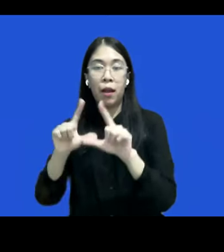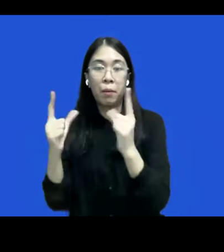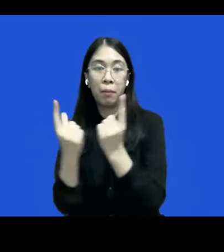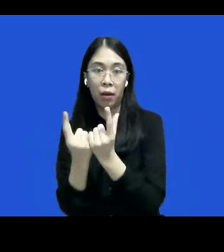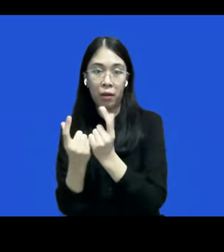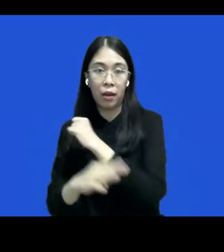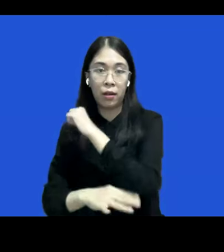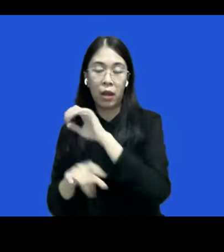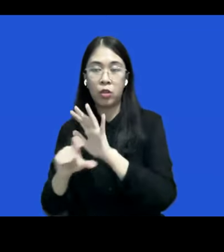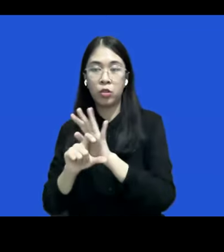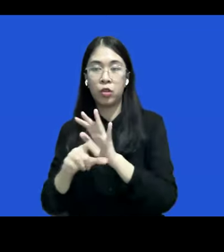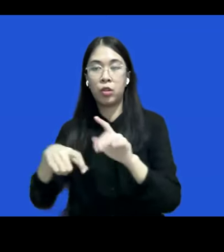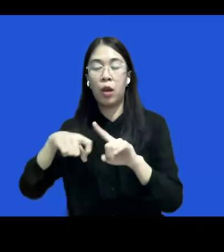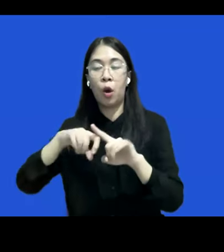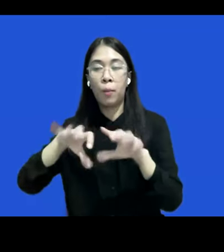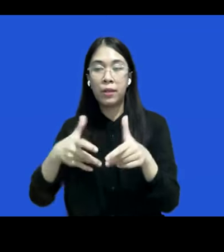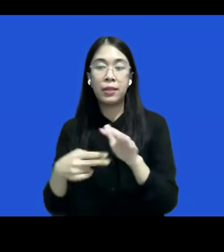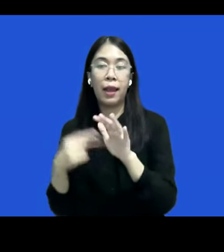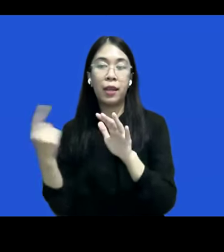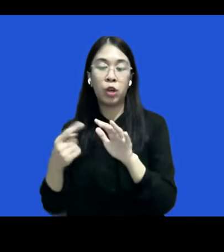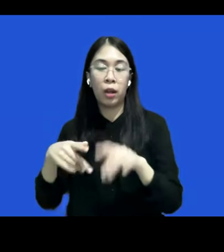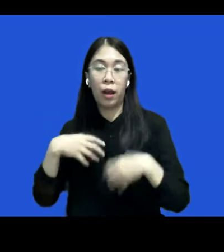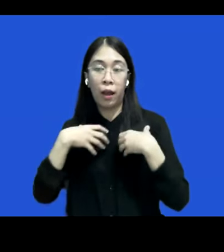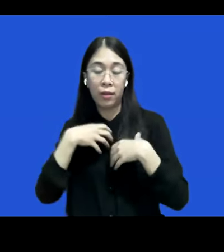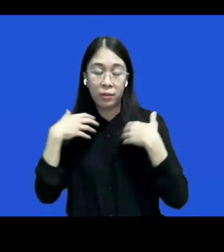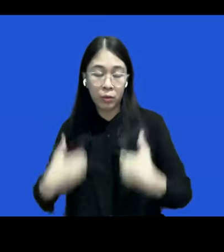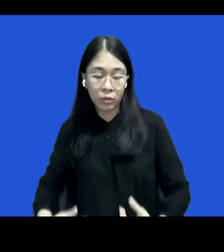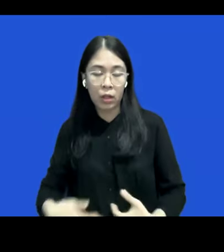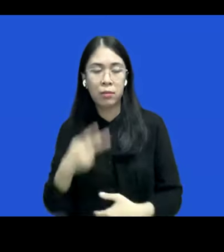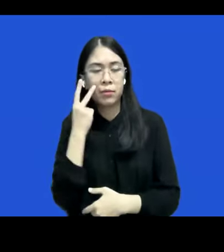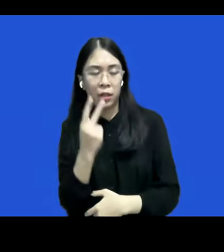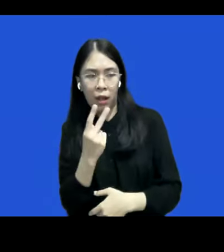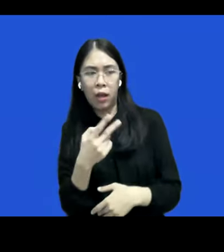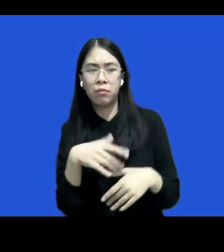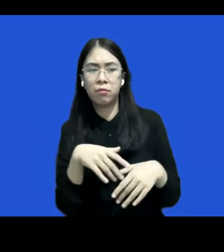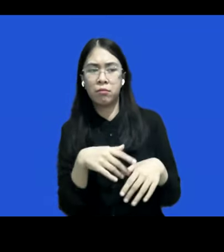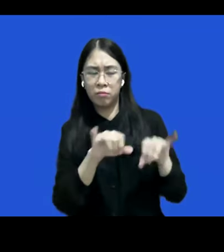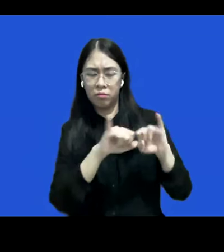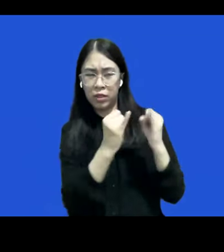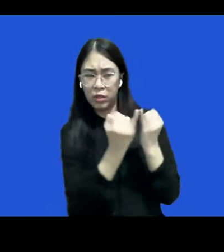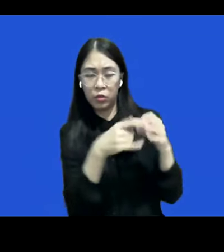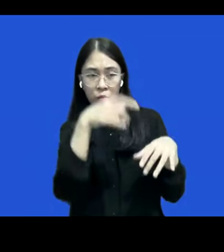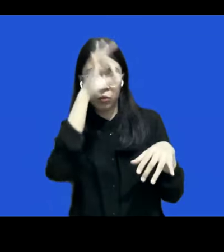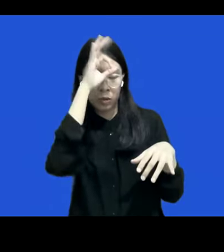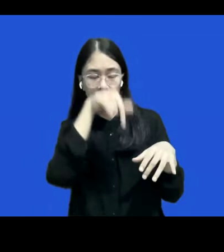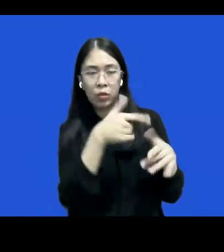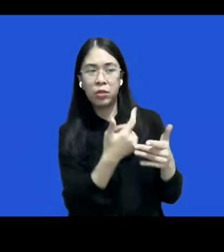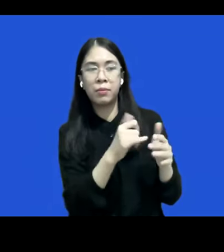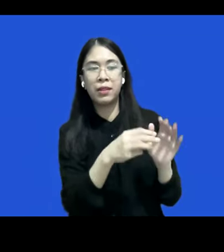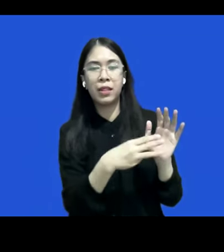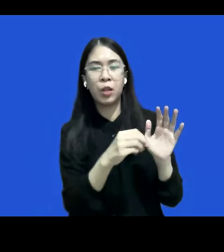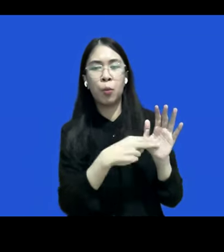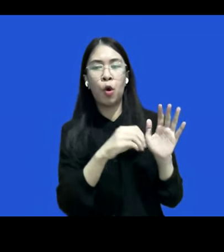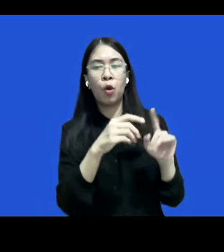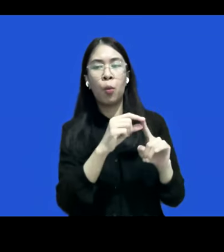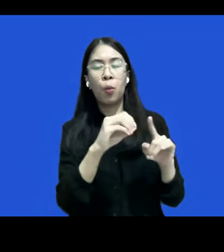seperti Komnas HAM, justru memotret institusi Polri sebagai aktor pemegang monopoli